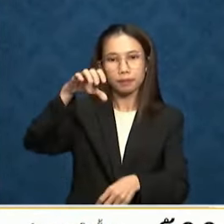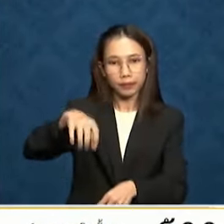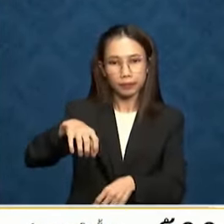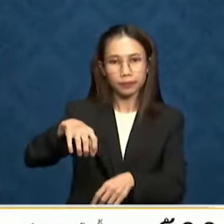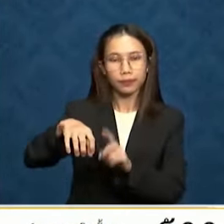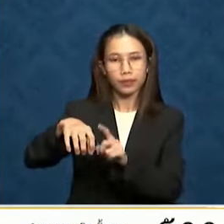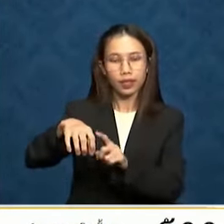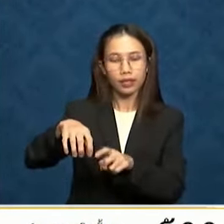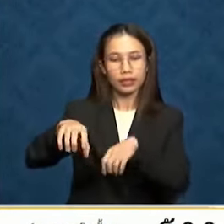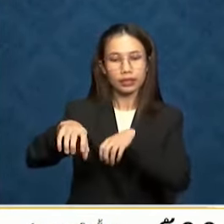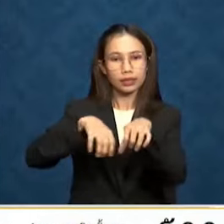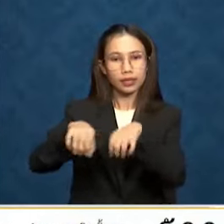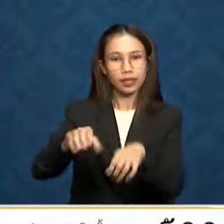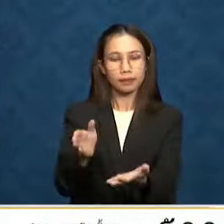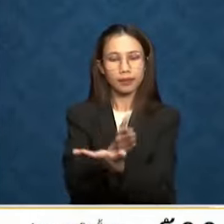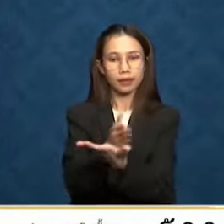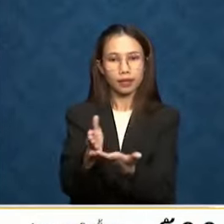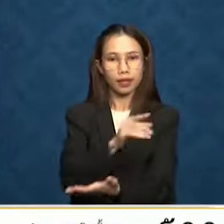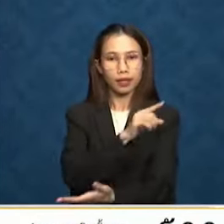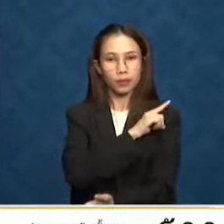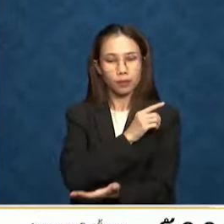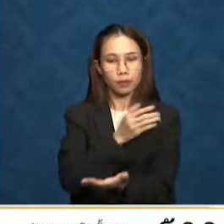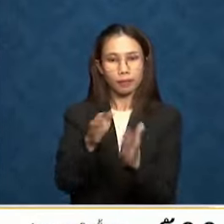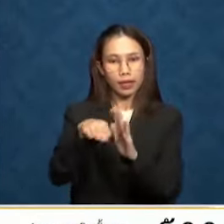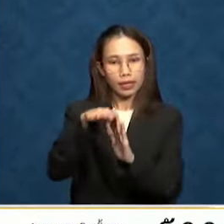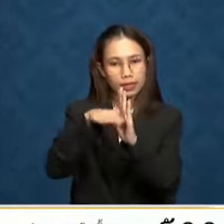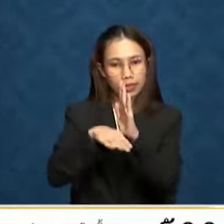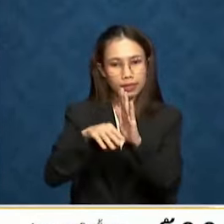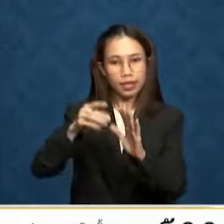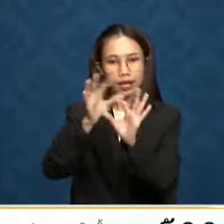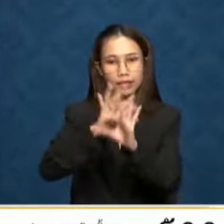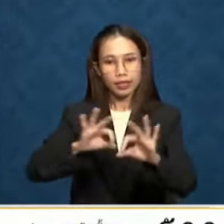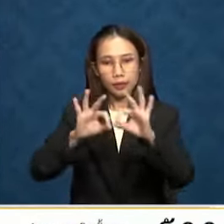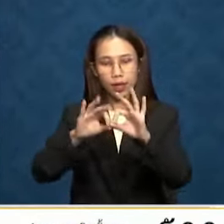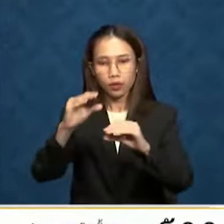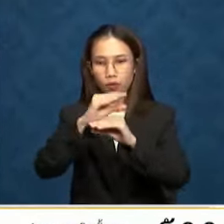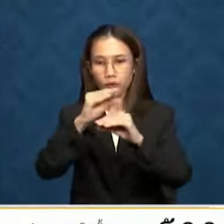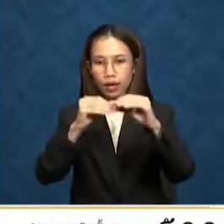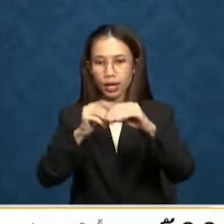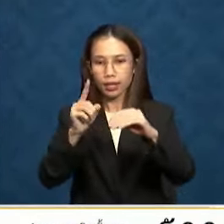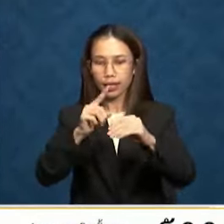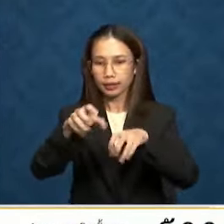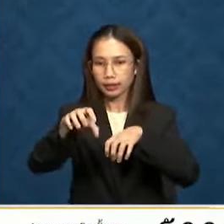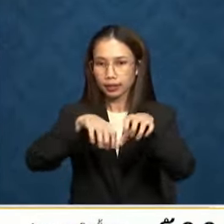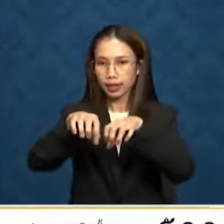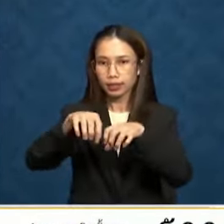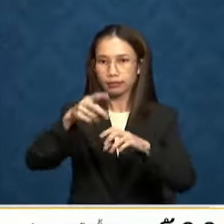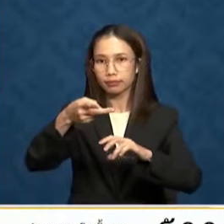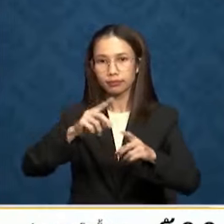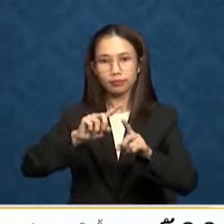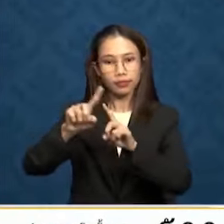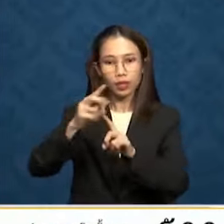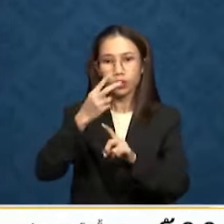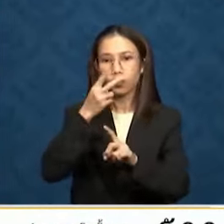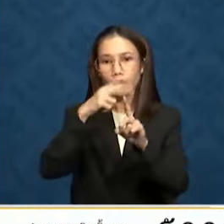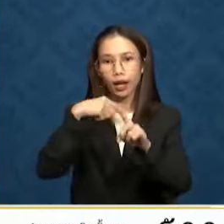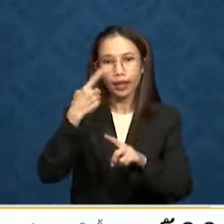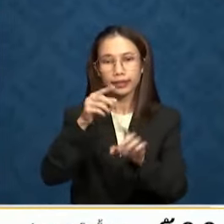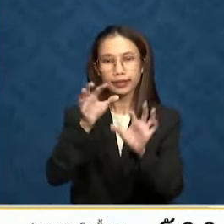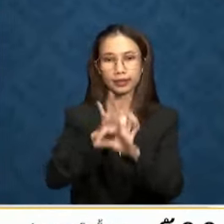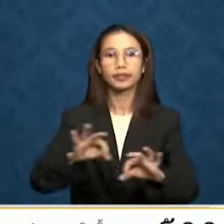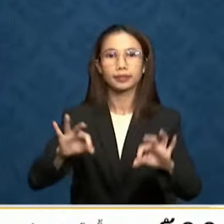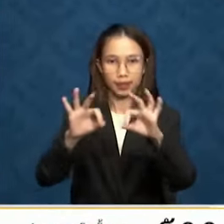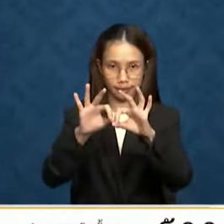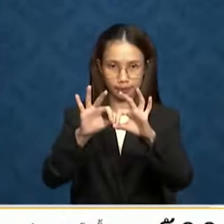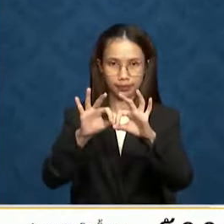ที่จัดสรรนะคะแล้วก็เรียงลำดับความสำคัญของโครงการด้วยตัวเองค่ะวิธีนี้นะ